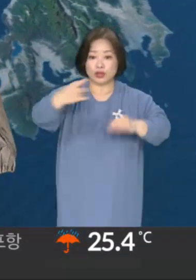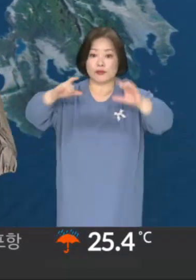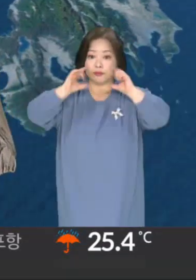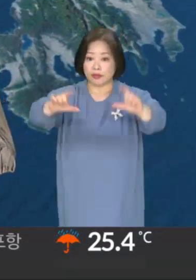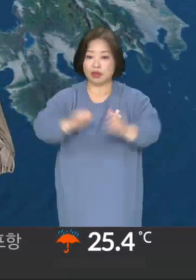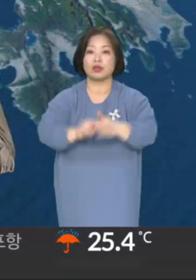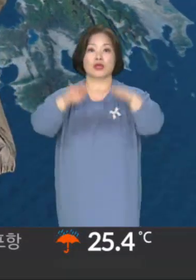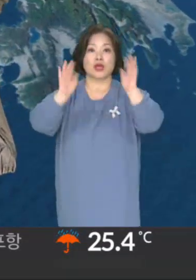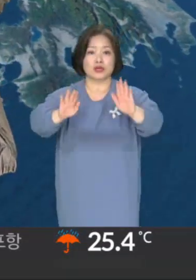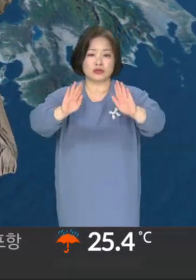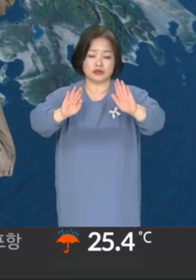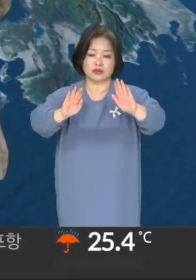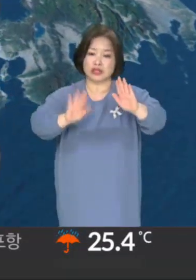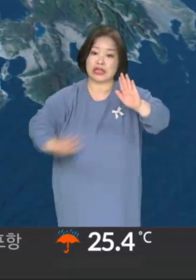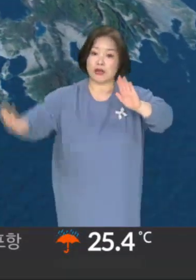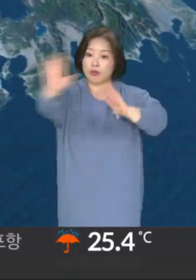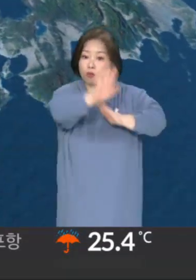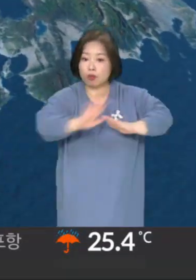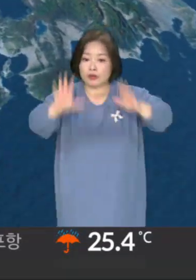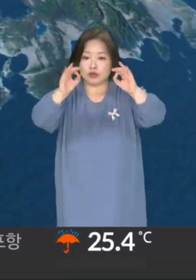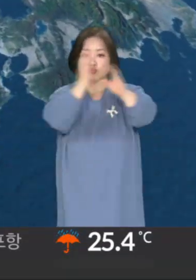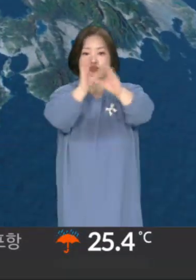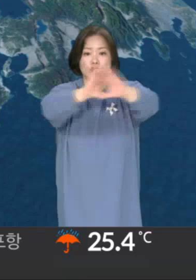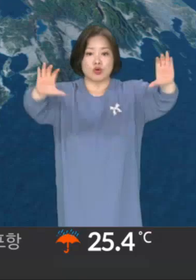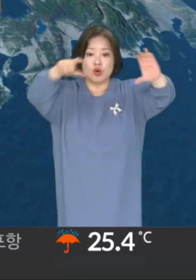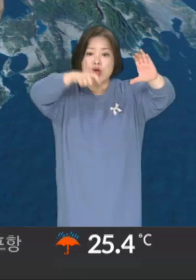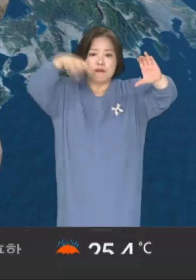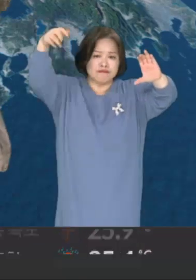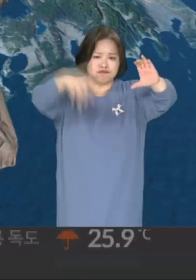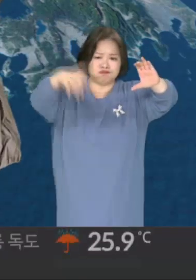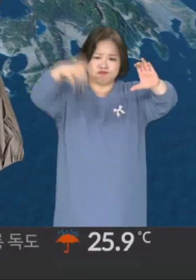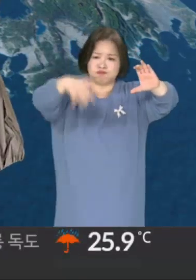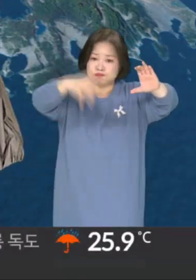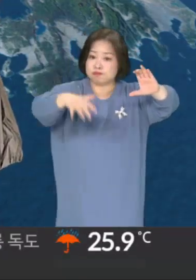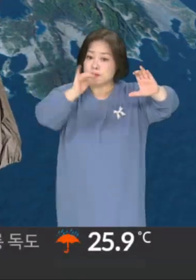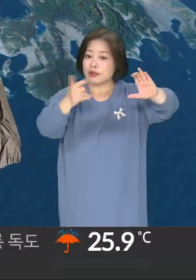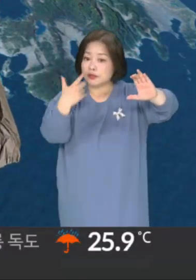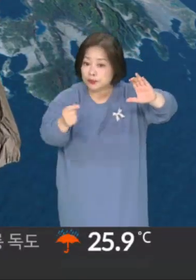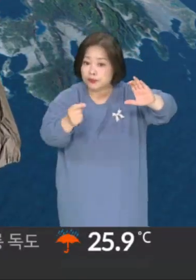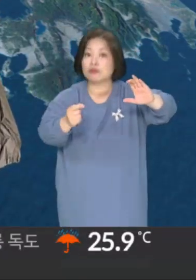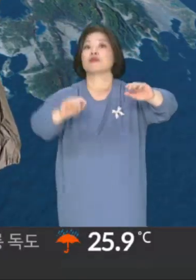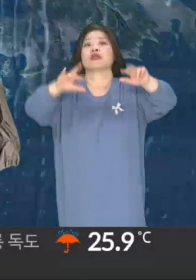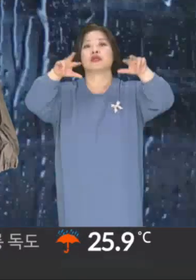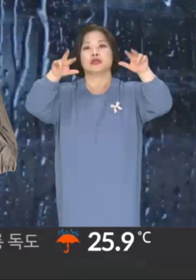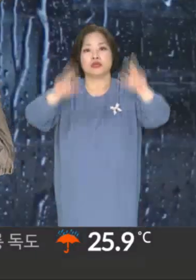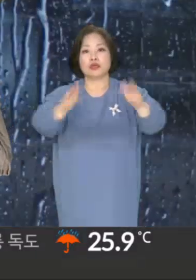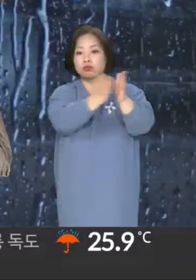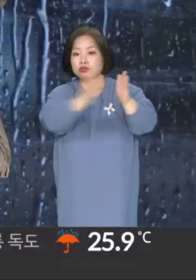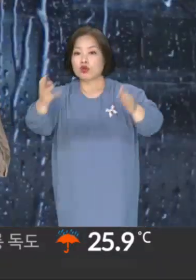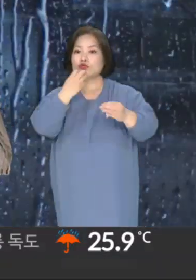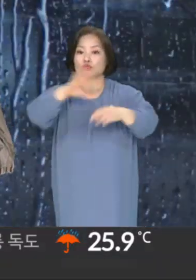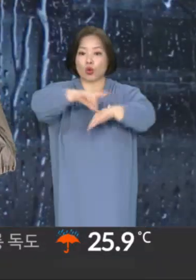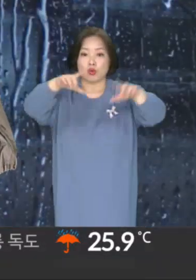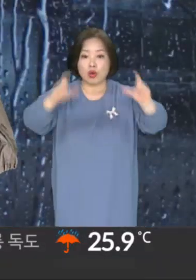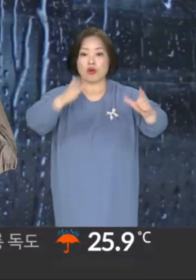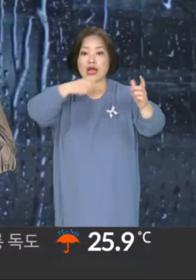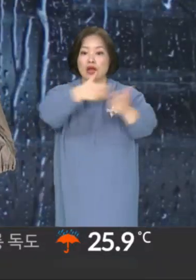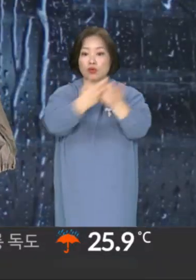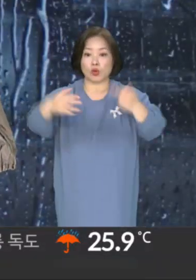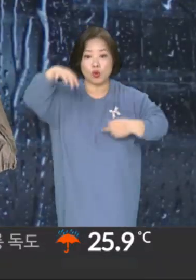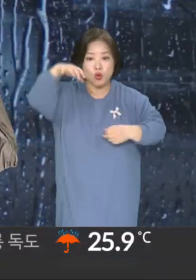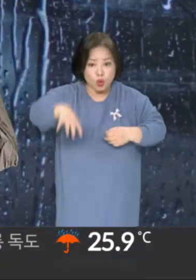비는 대부분 그쳤고요 지금은 중부지방 중심으로 강한 비바람이 몰아치고 있습니다 이제부터는 수도권과